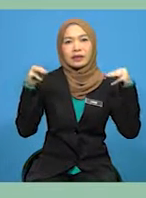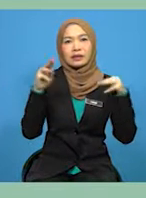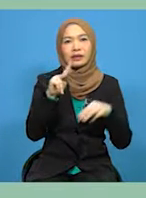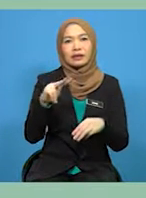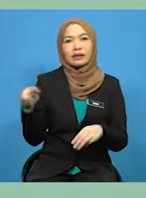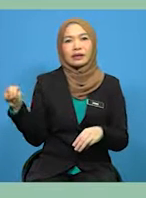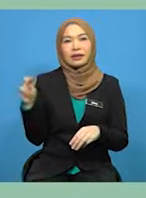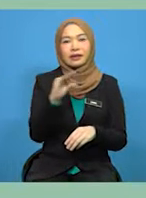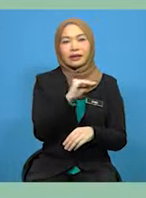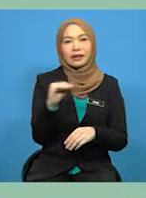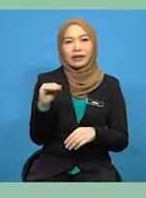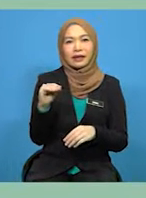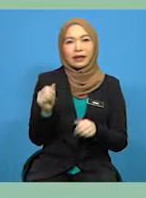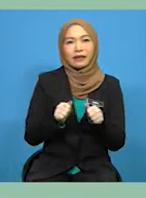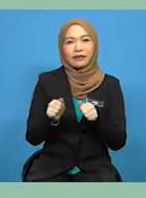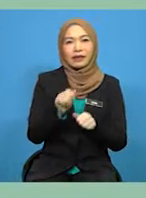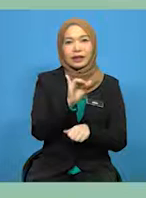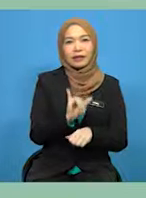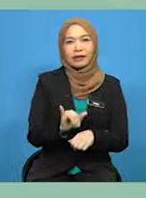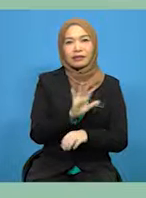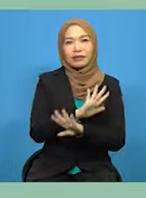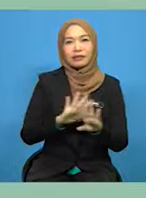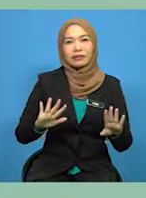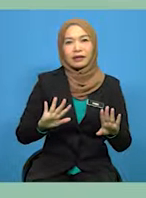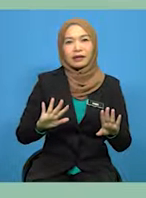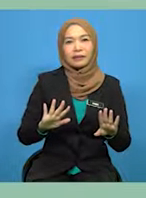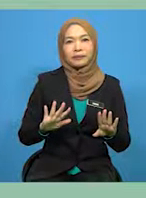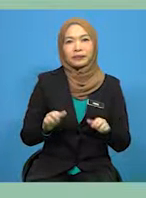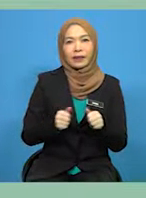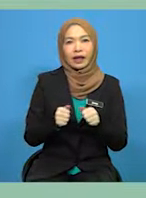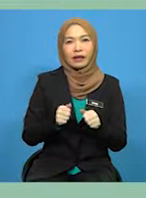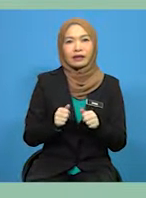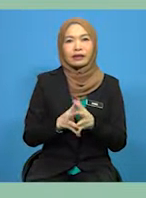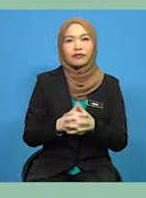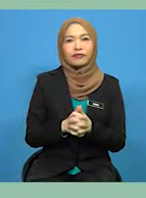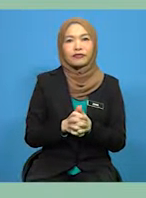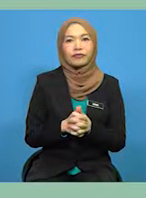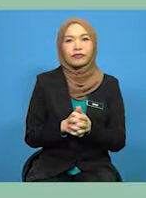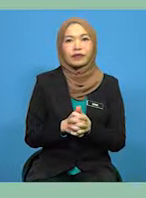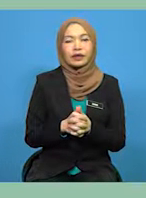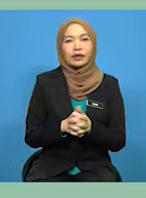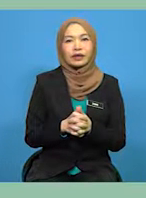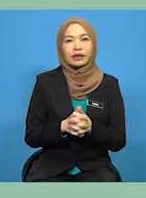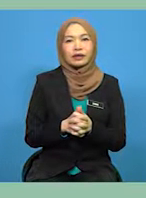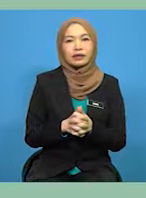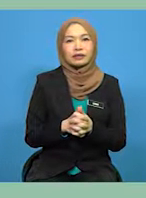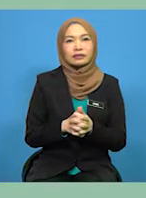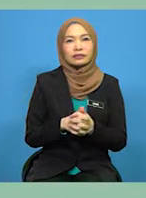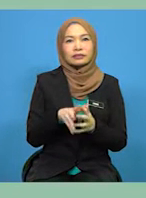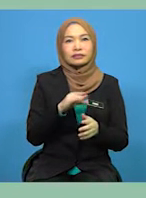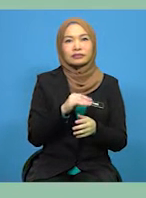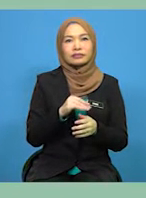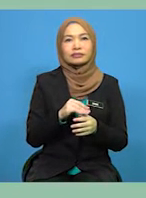yang tidak produktif yang tidak dibayar dengan wang. Masalah kenaikan harga